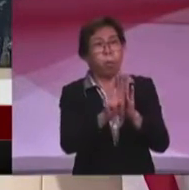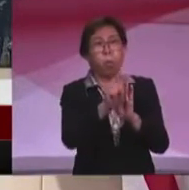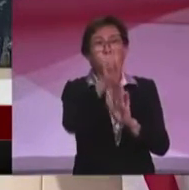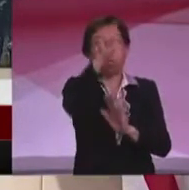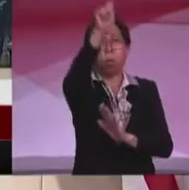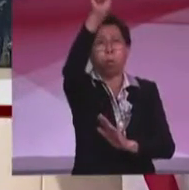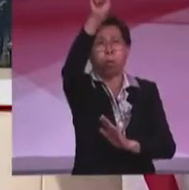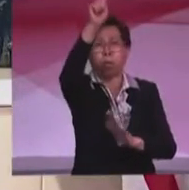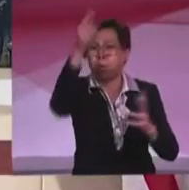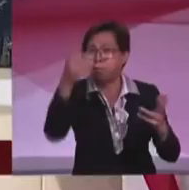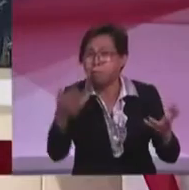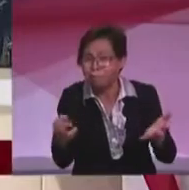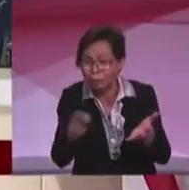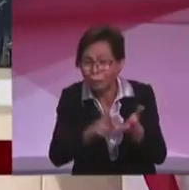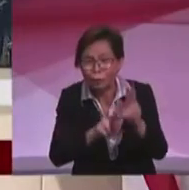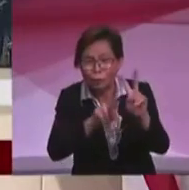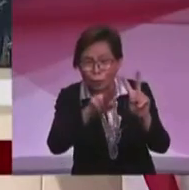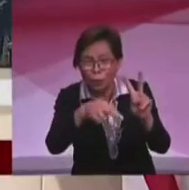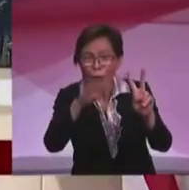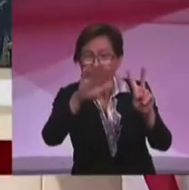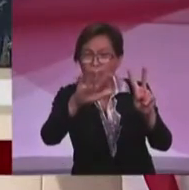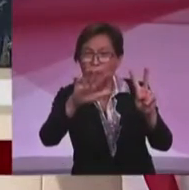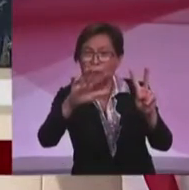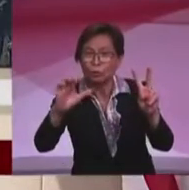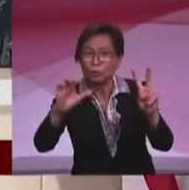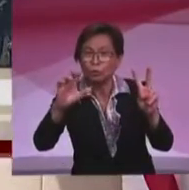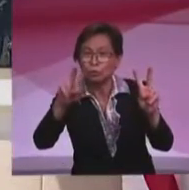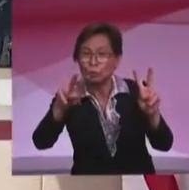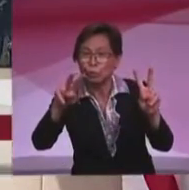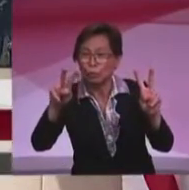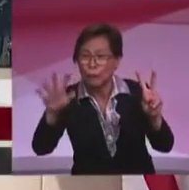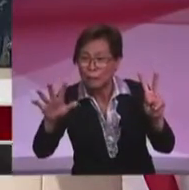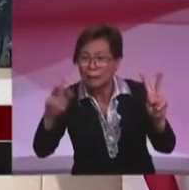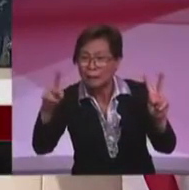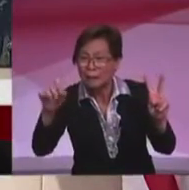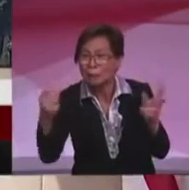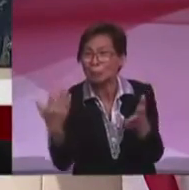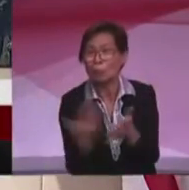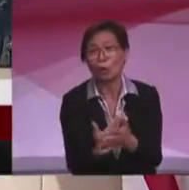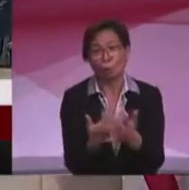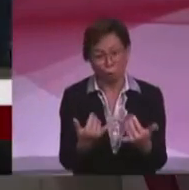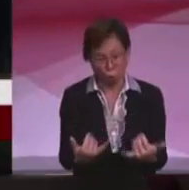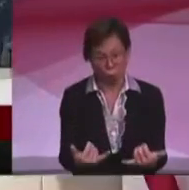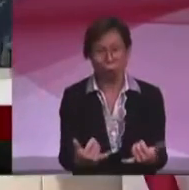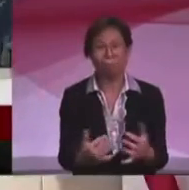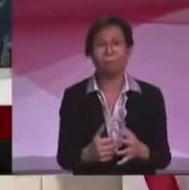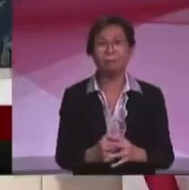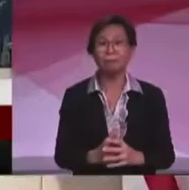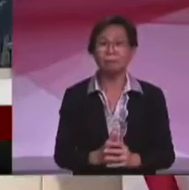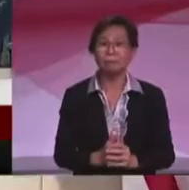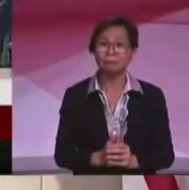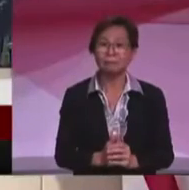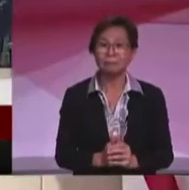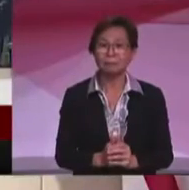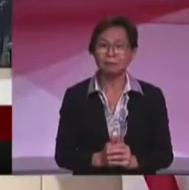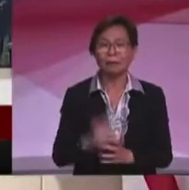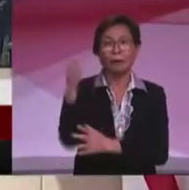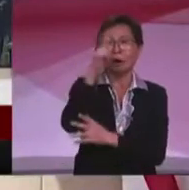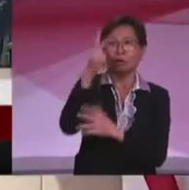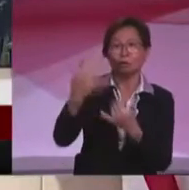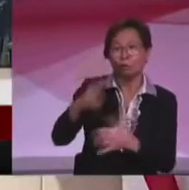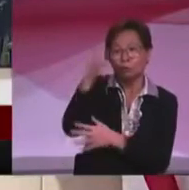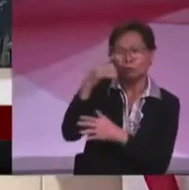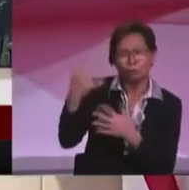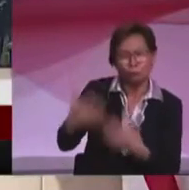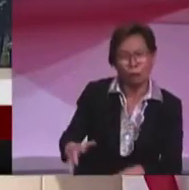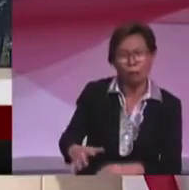Hai HP belum me-record Kan 2525 cash bagus keadaan telah